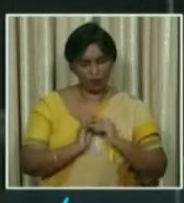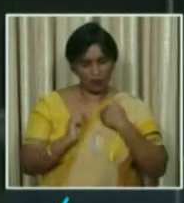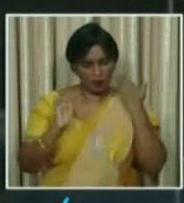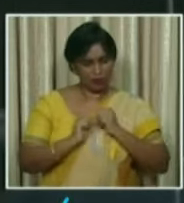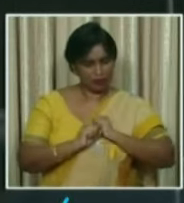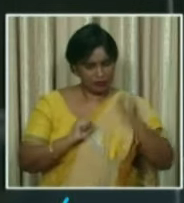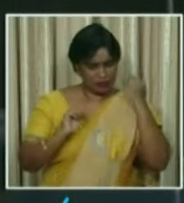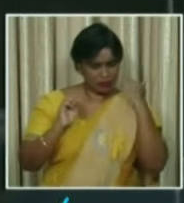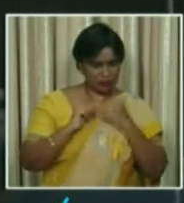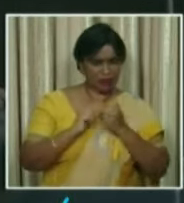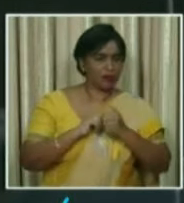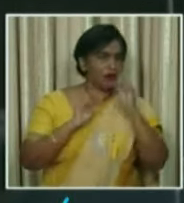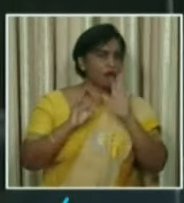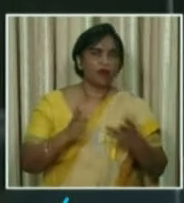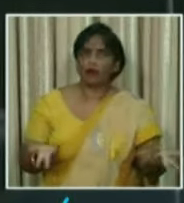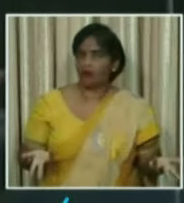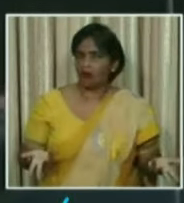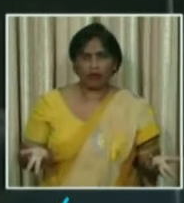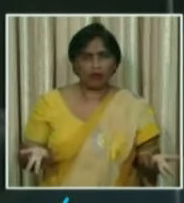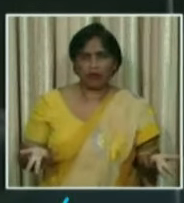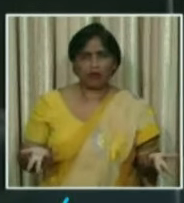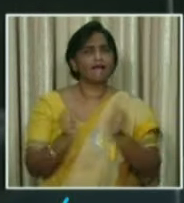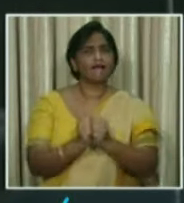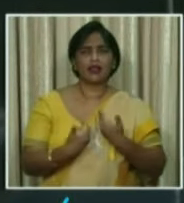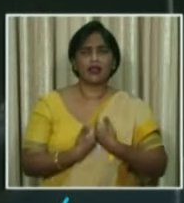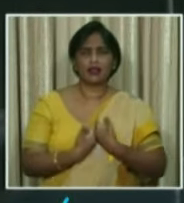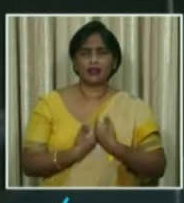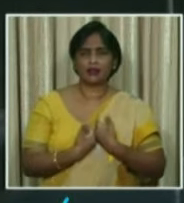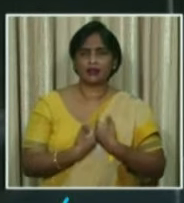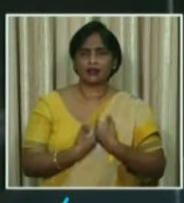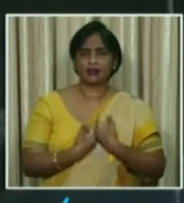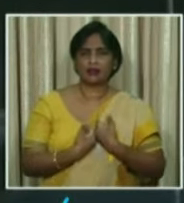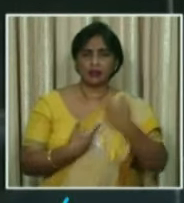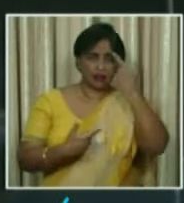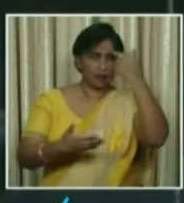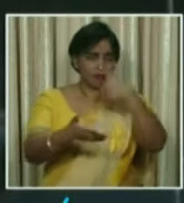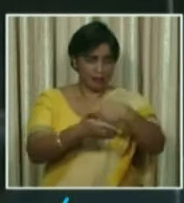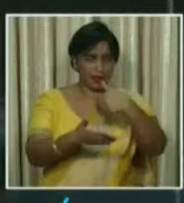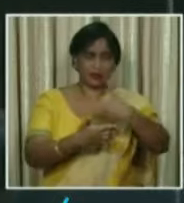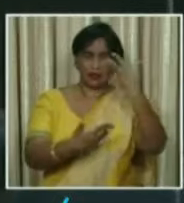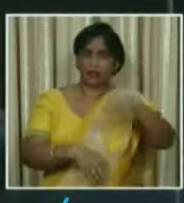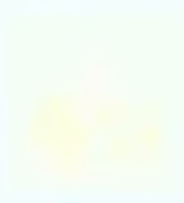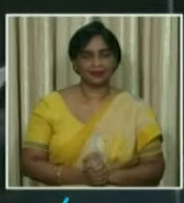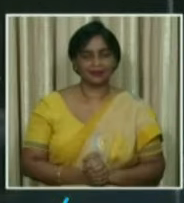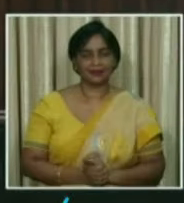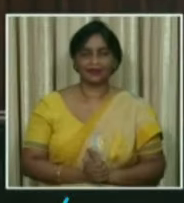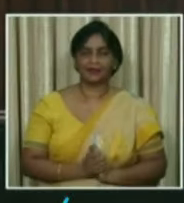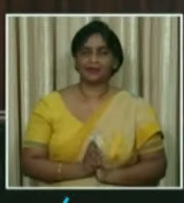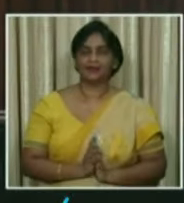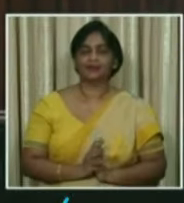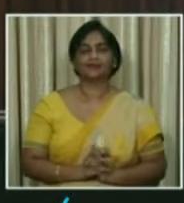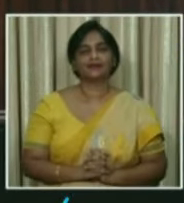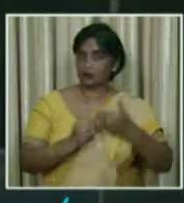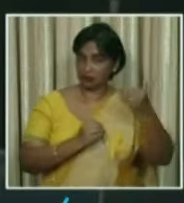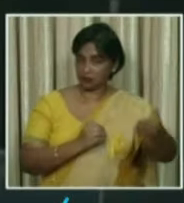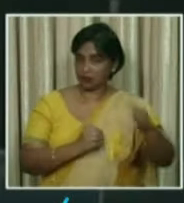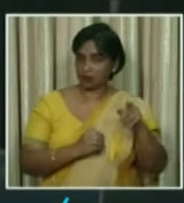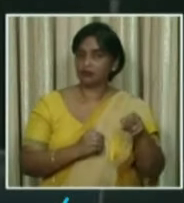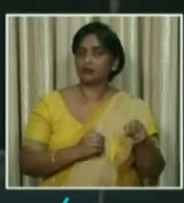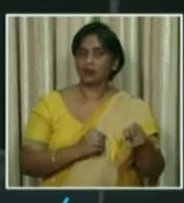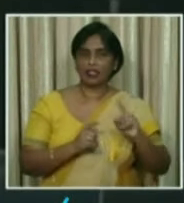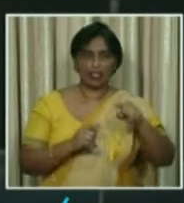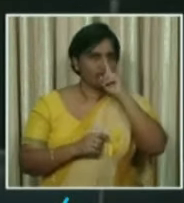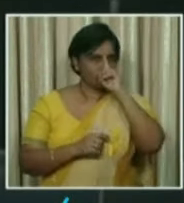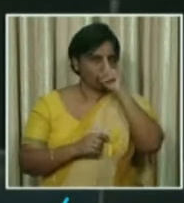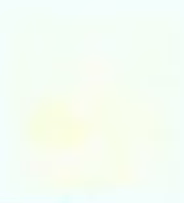මරා ගන්න ඕනේ. එහෙම මොකද්ද මේකේ තත්ත්වය? ඇයි මම මේක කරන්නේ? මගේ ප්‍රෙෂර් එක වැඩි වෙලා මැරෙන එක තමයි වෙන්නේ මෙහෙම ගිහින්. කේන්ති ගන්න එපා ඉච්චරේ. ලබන සතිය